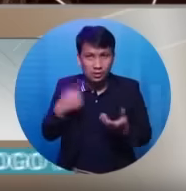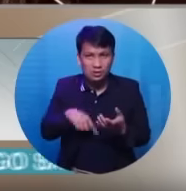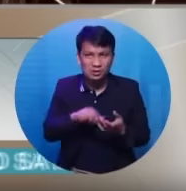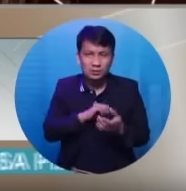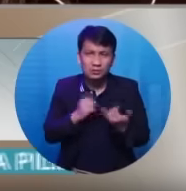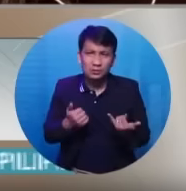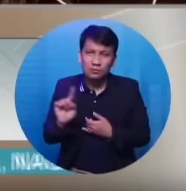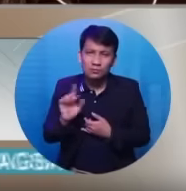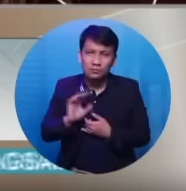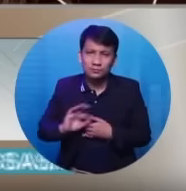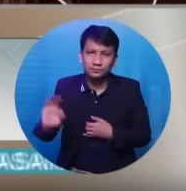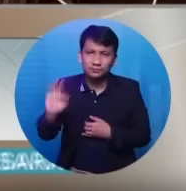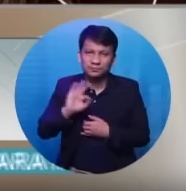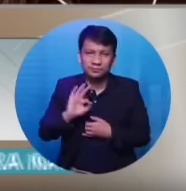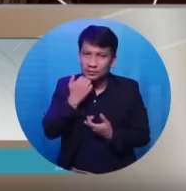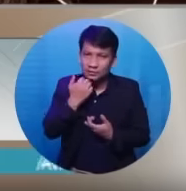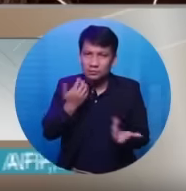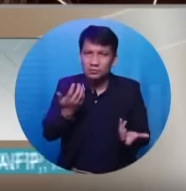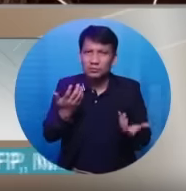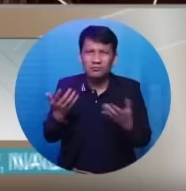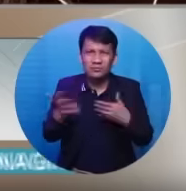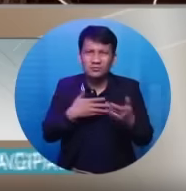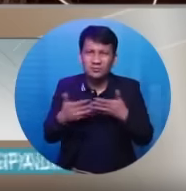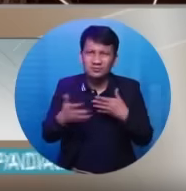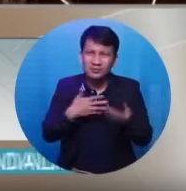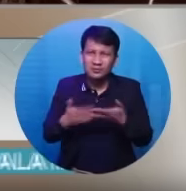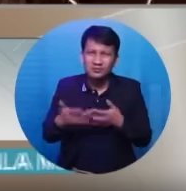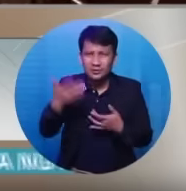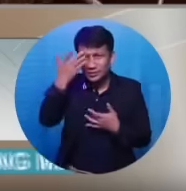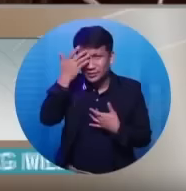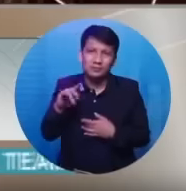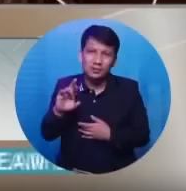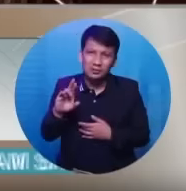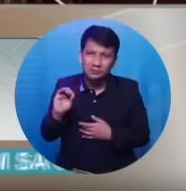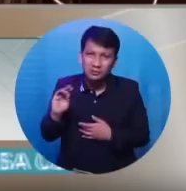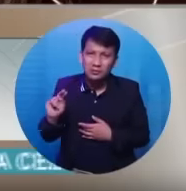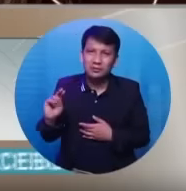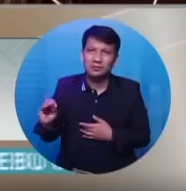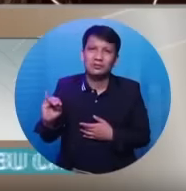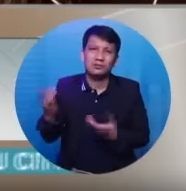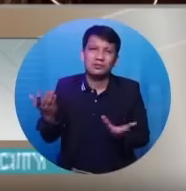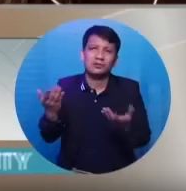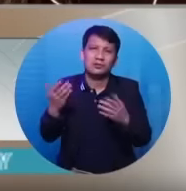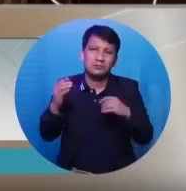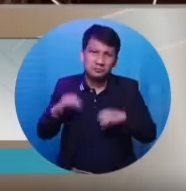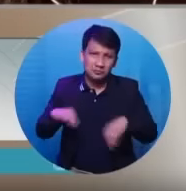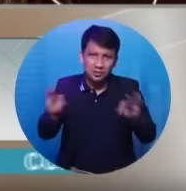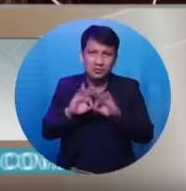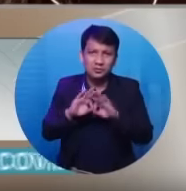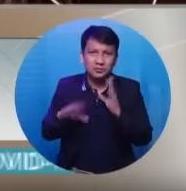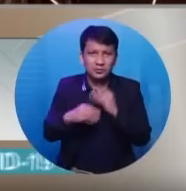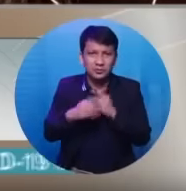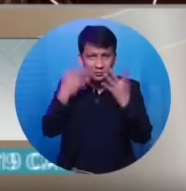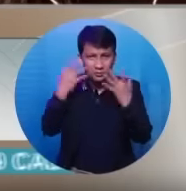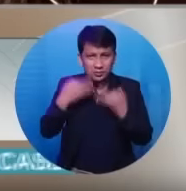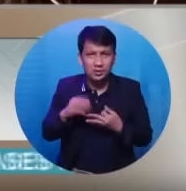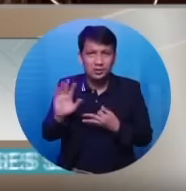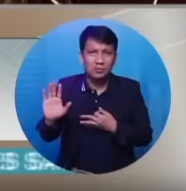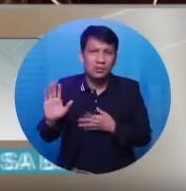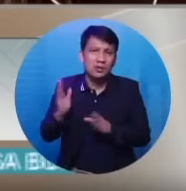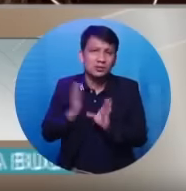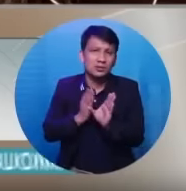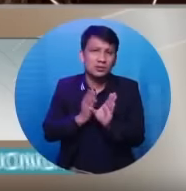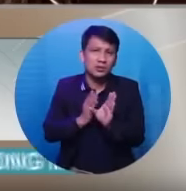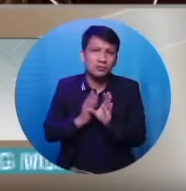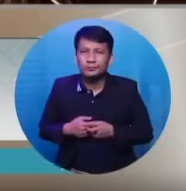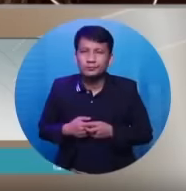kang tinatawag na schizophrenia, yung mga ganun ba, paranoid. Bahala na po yung psychiatrist para mag-decide. O baka